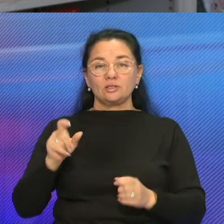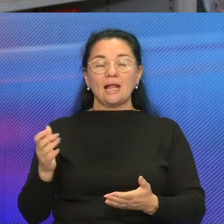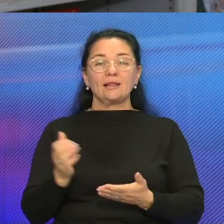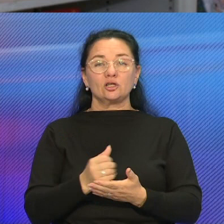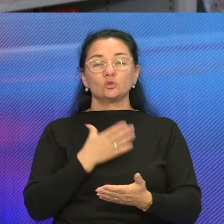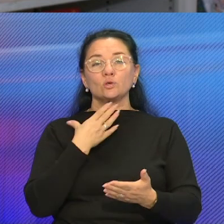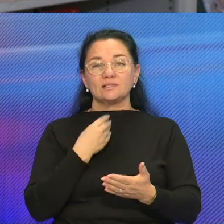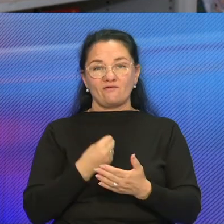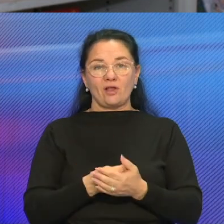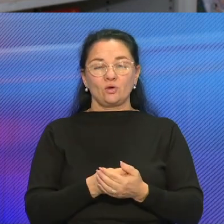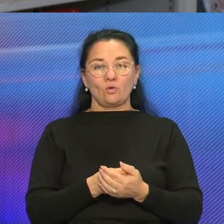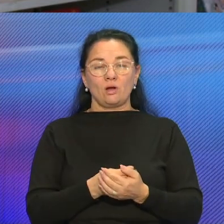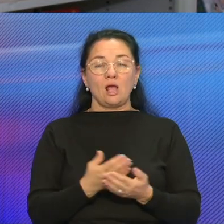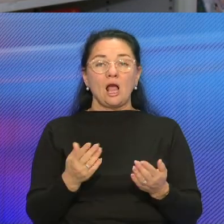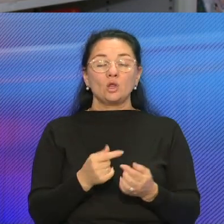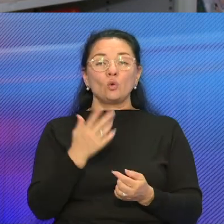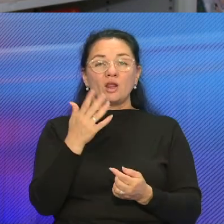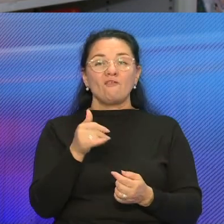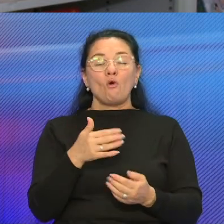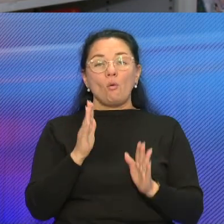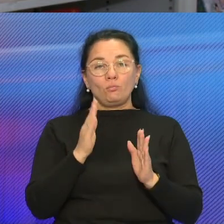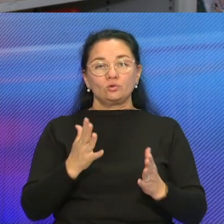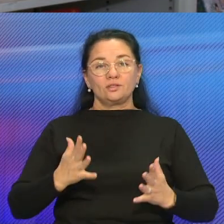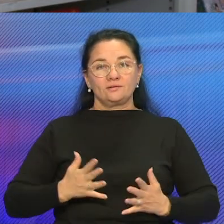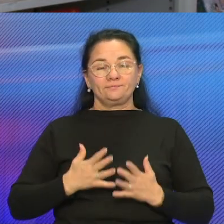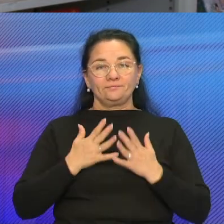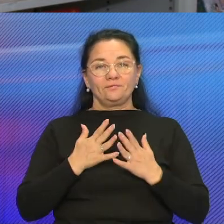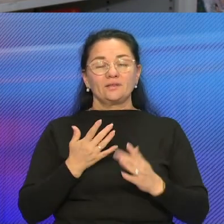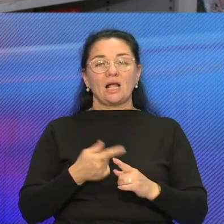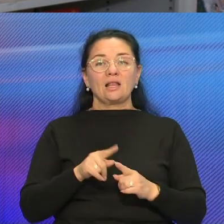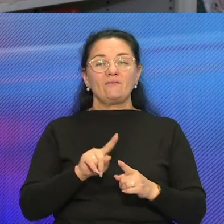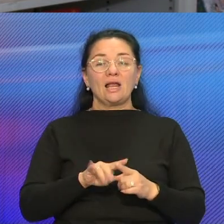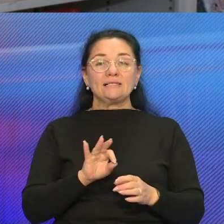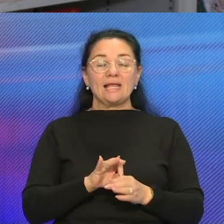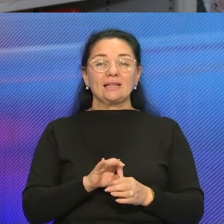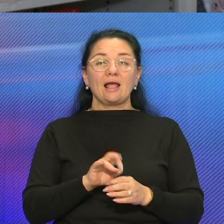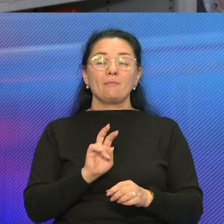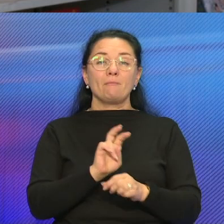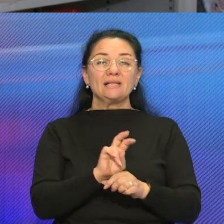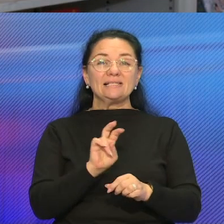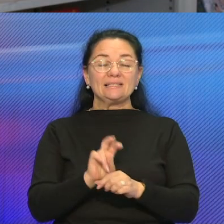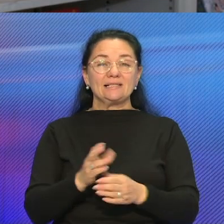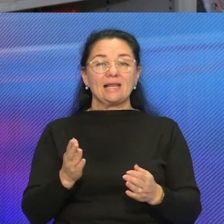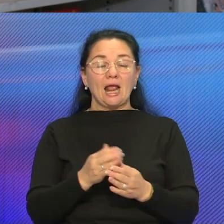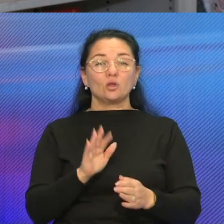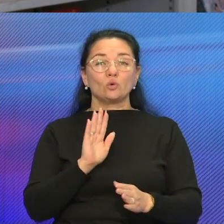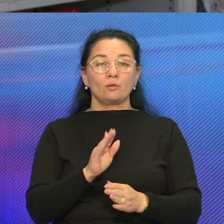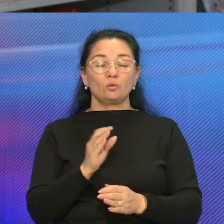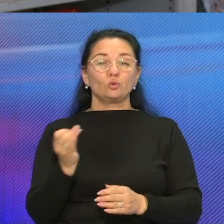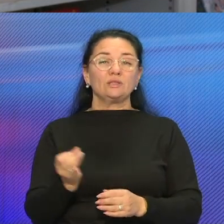выдання, якое яго будзе захапляць. У дячных наведвальнікаў, які будзе захапляцца